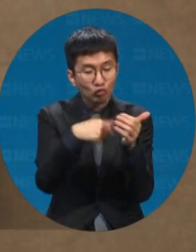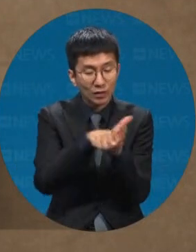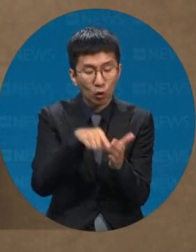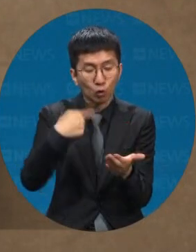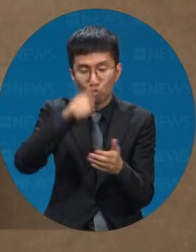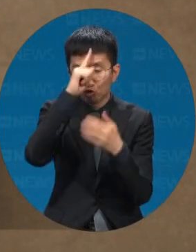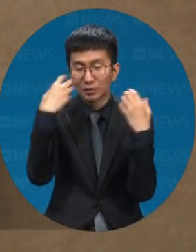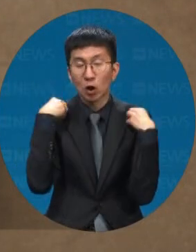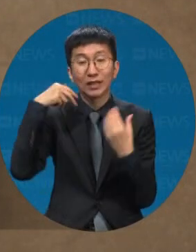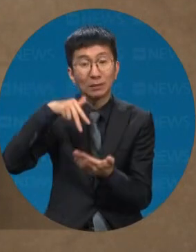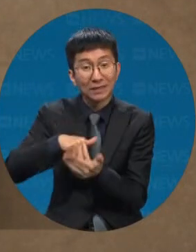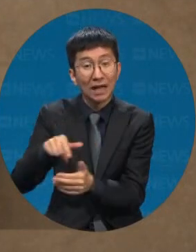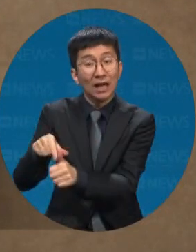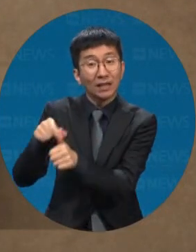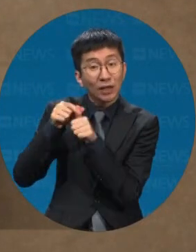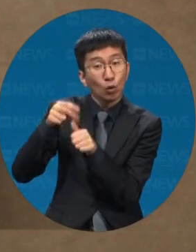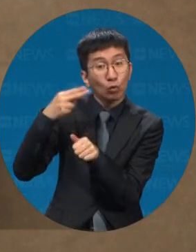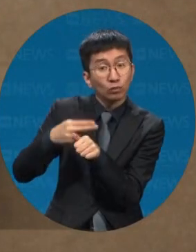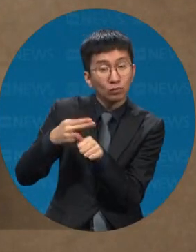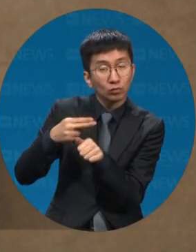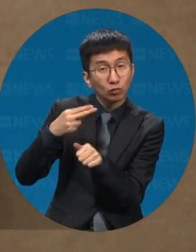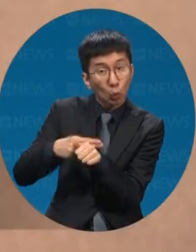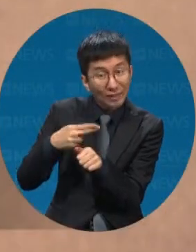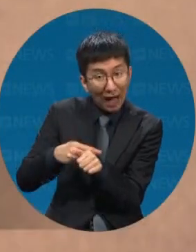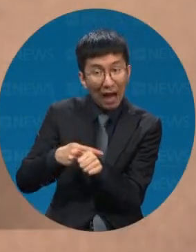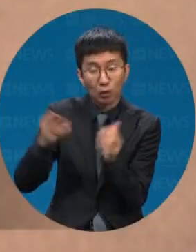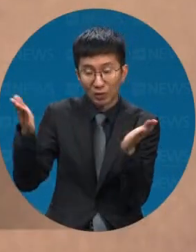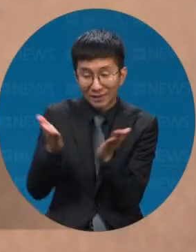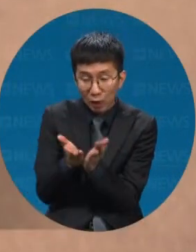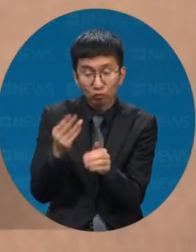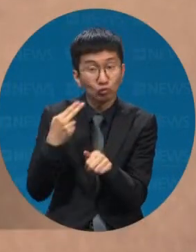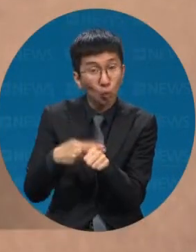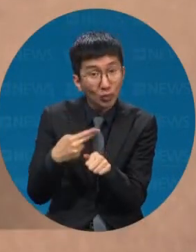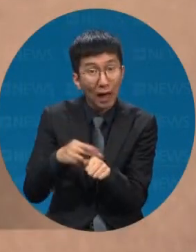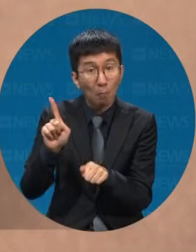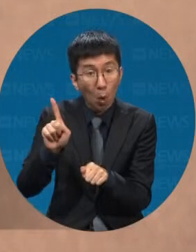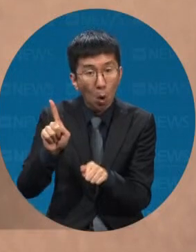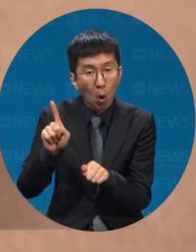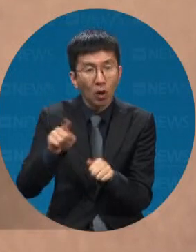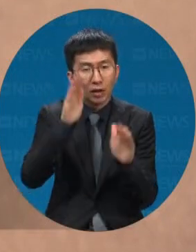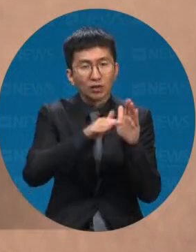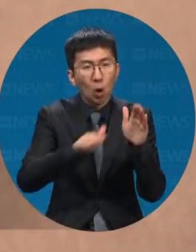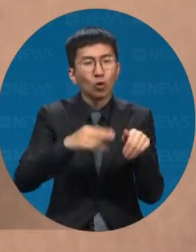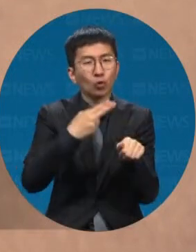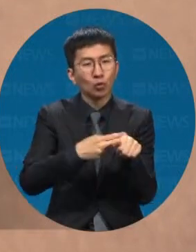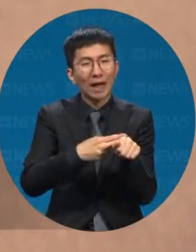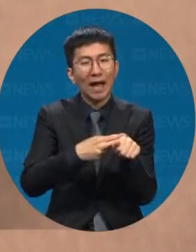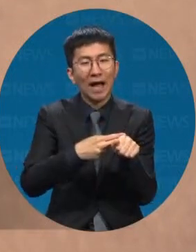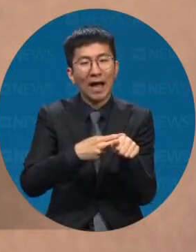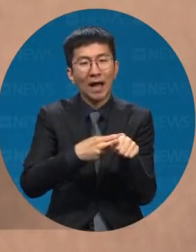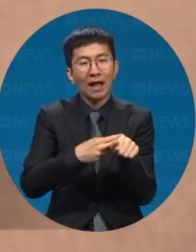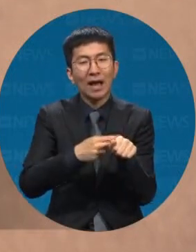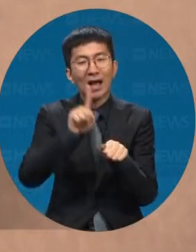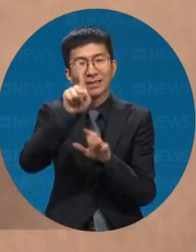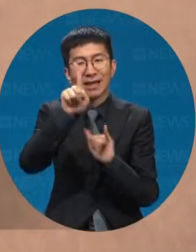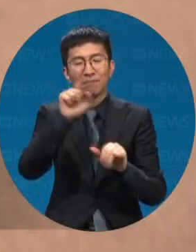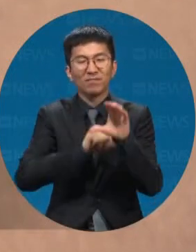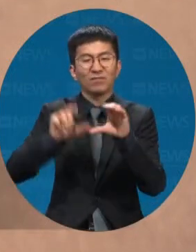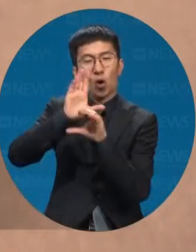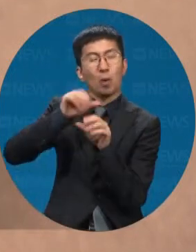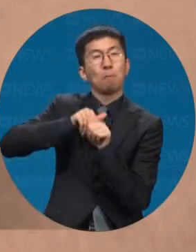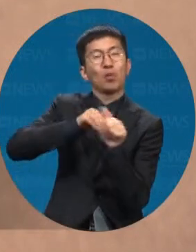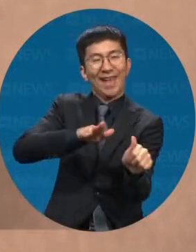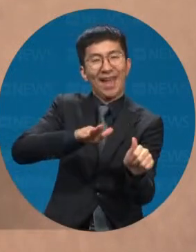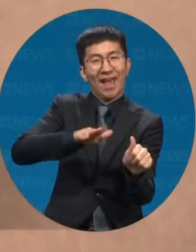체 험 교 사진은 음 정식 교사를 학교의 한 분 더 발령을 해서 어 문의 력이